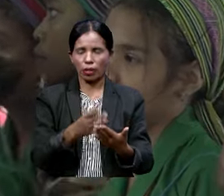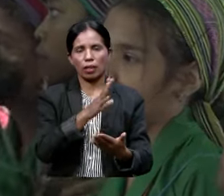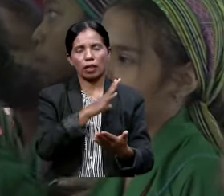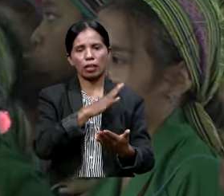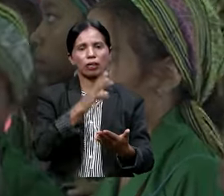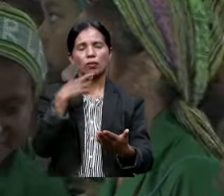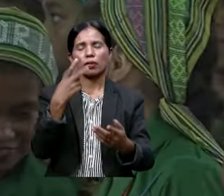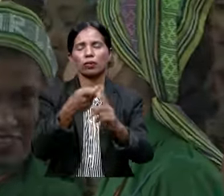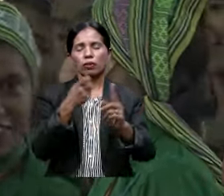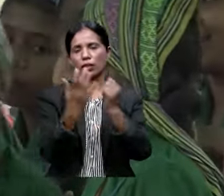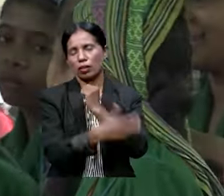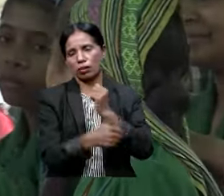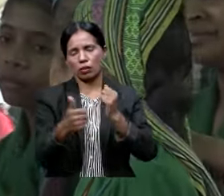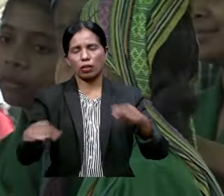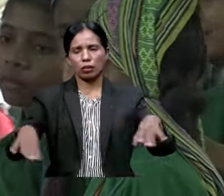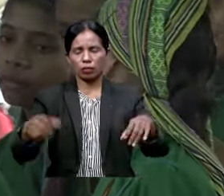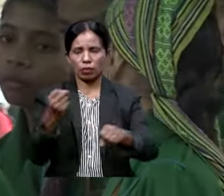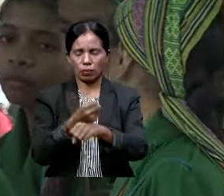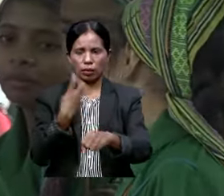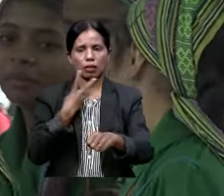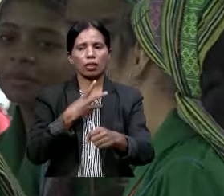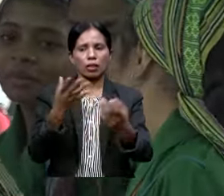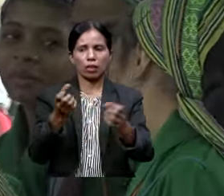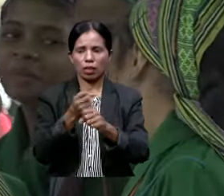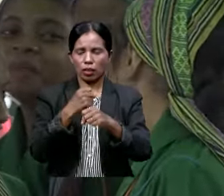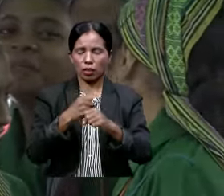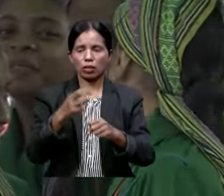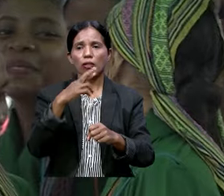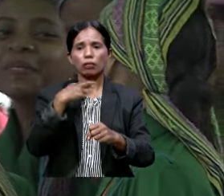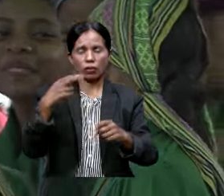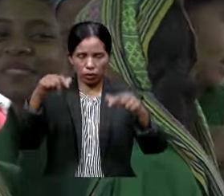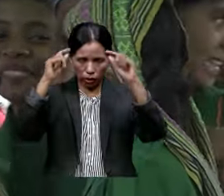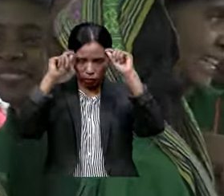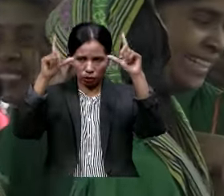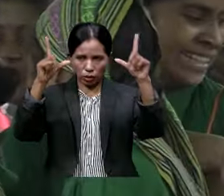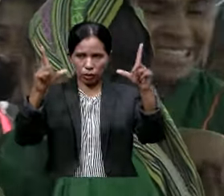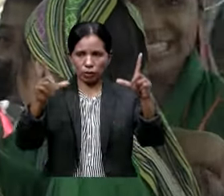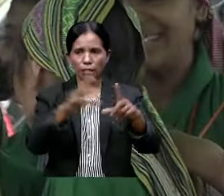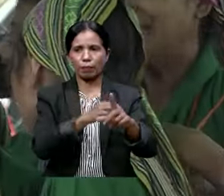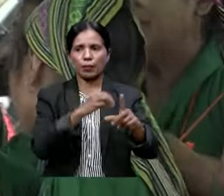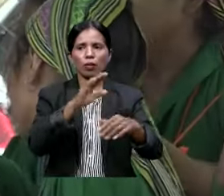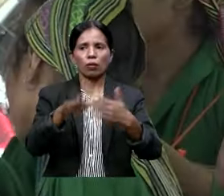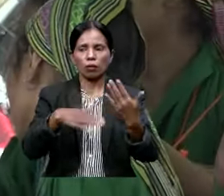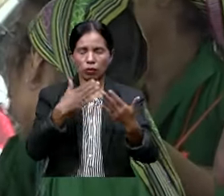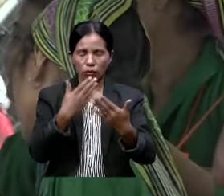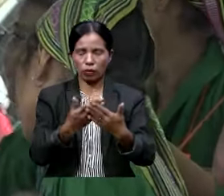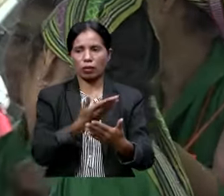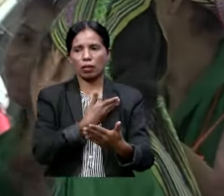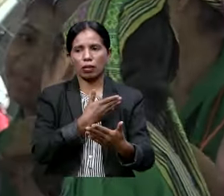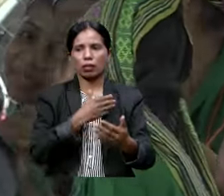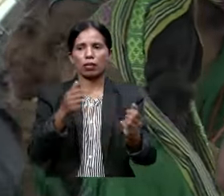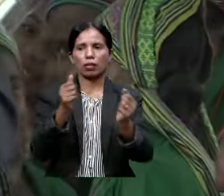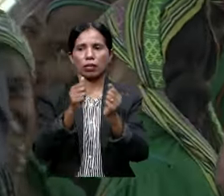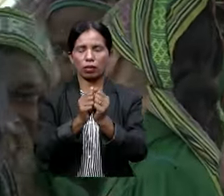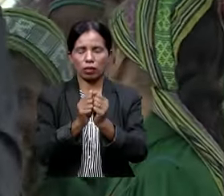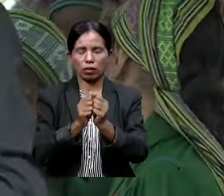importasaun. Esforso ne beta karahalo atu fosi Timor Leste ne no máximo caro liu 60